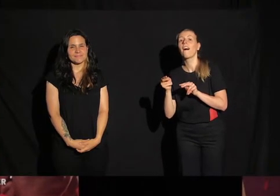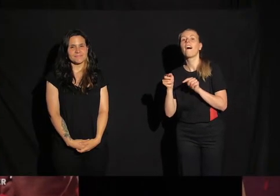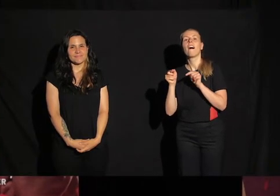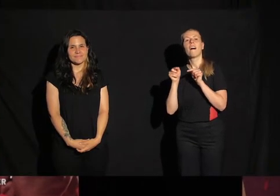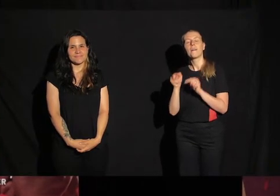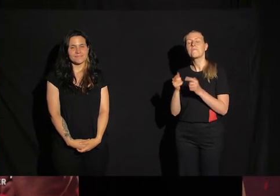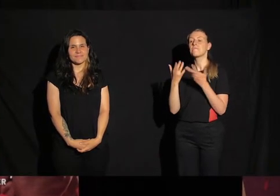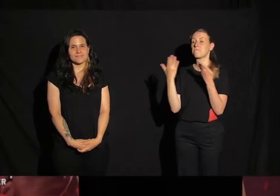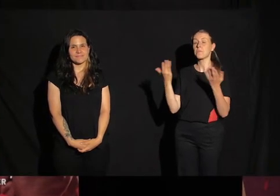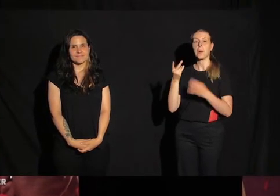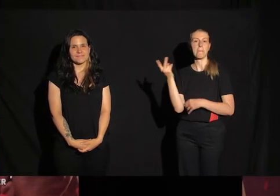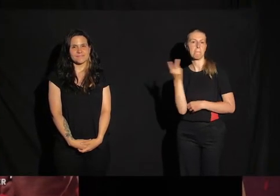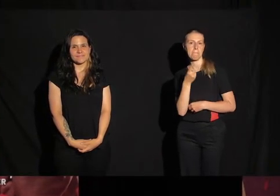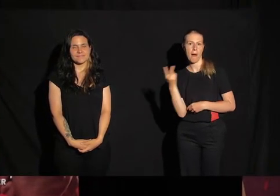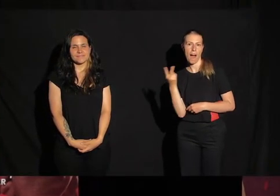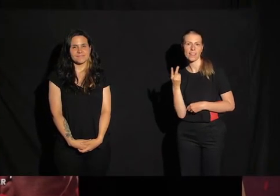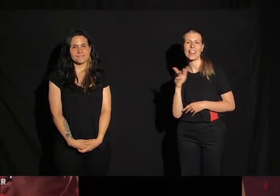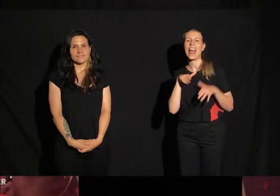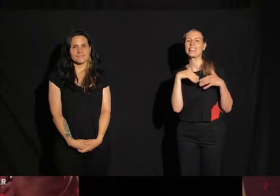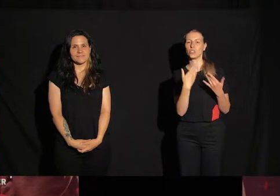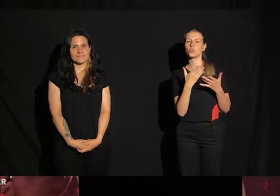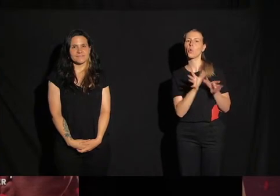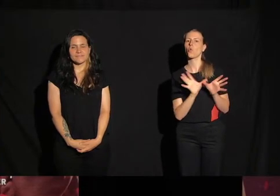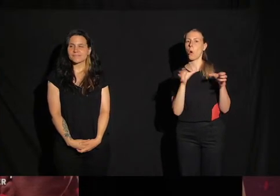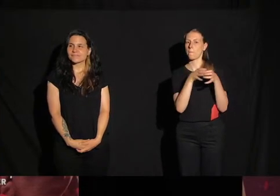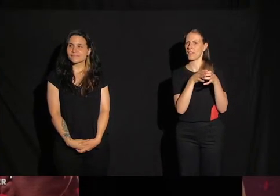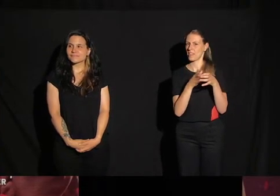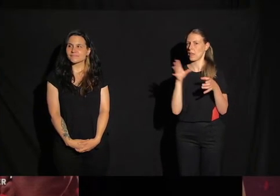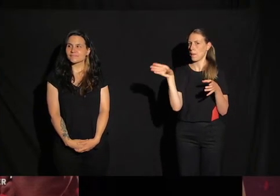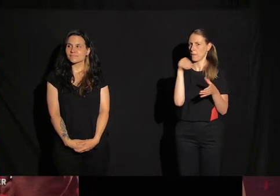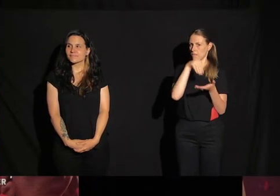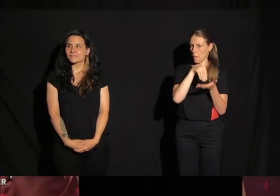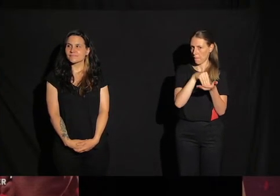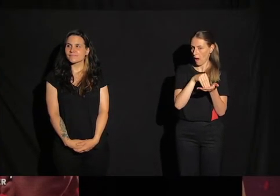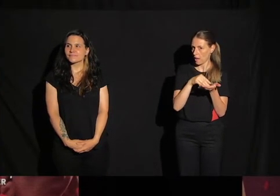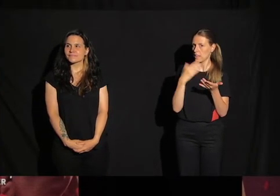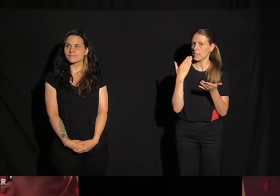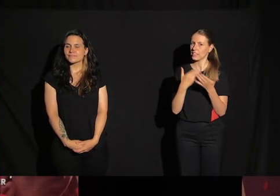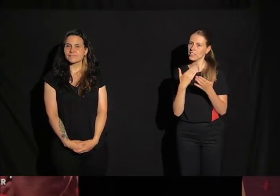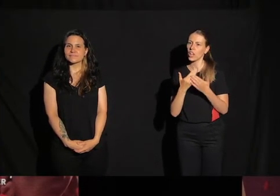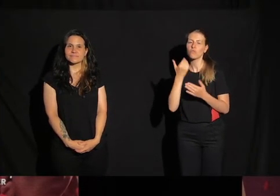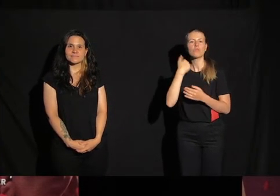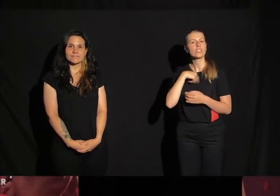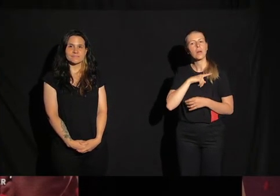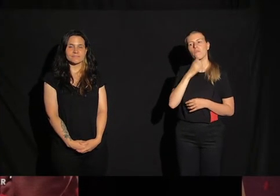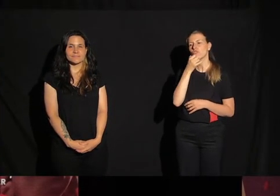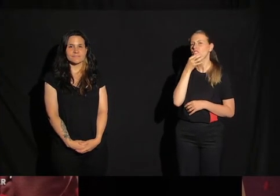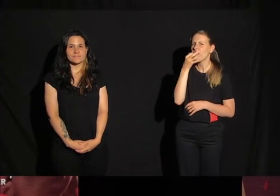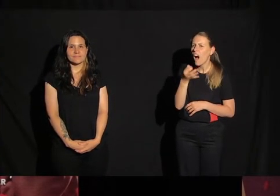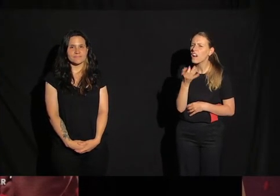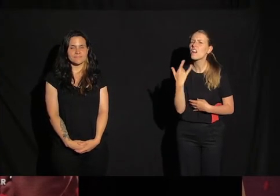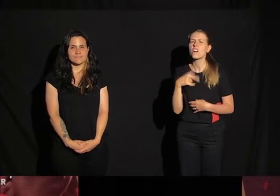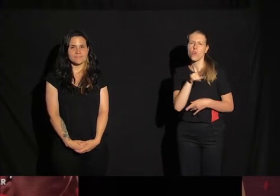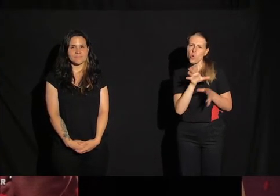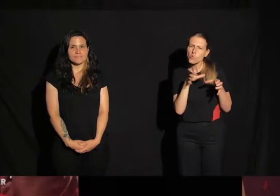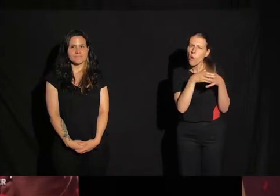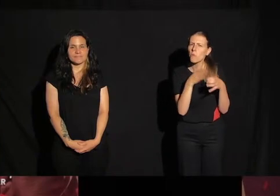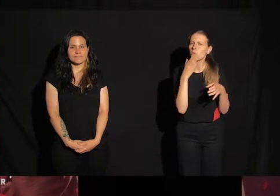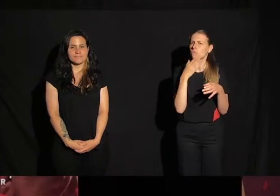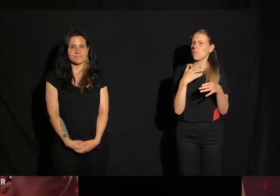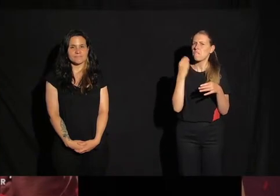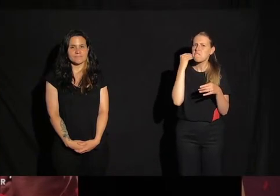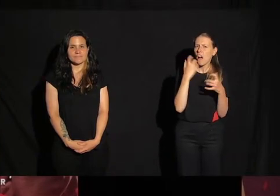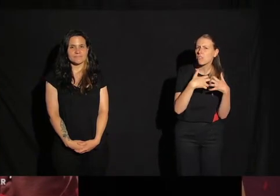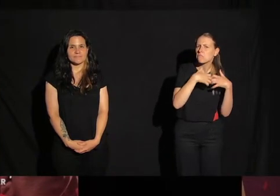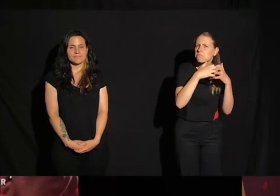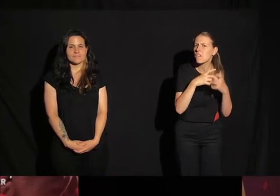dieser tollen Gruppe Es ist so Company. Und erzählt euch uns doch mal, wie lange gibt es denn die Gruppe schon? Und